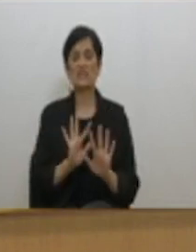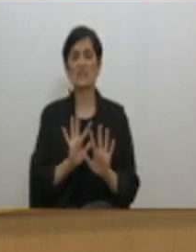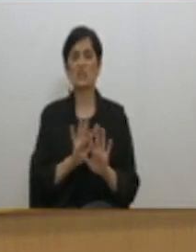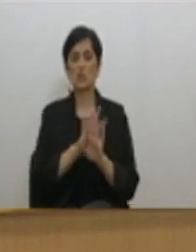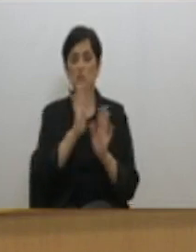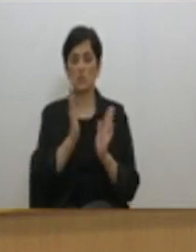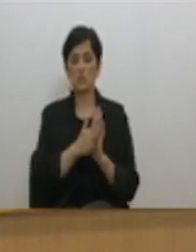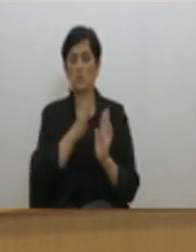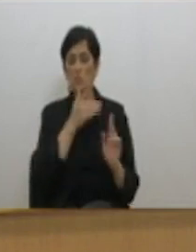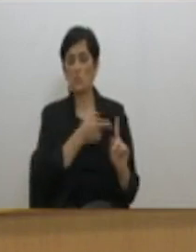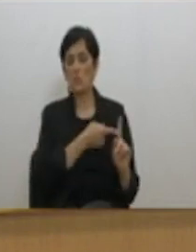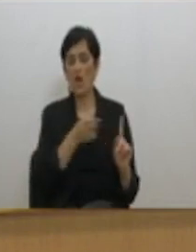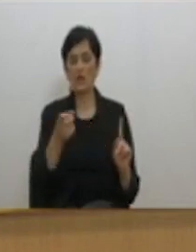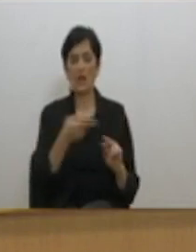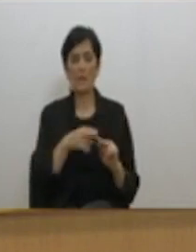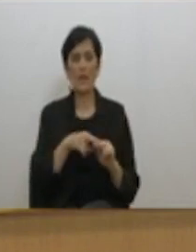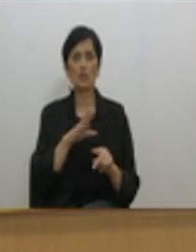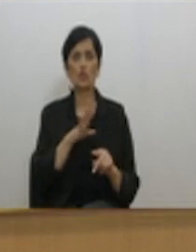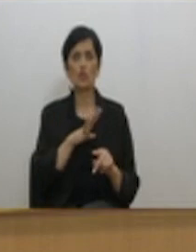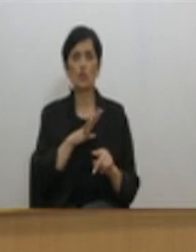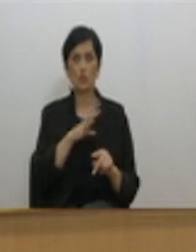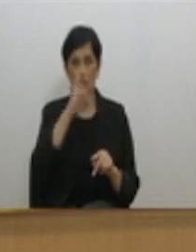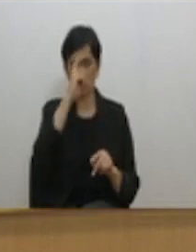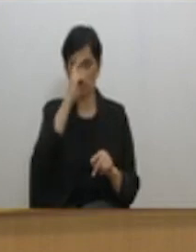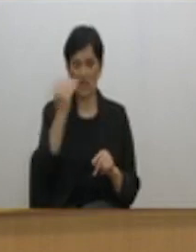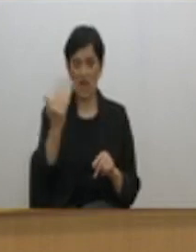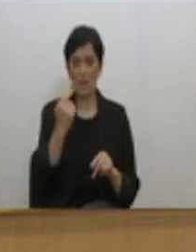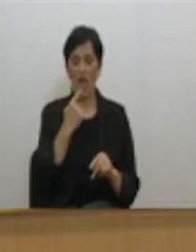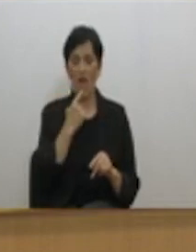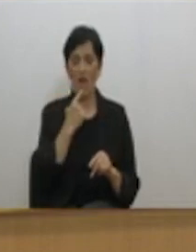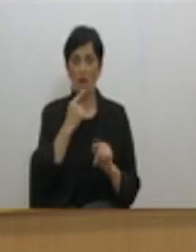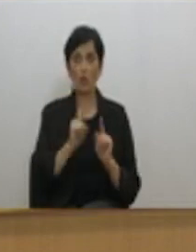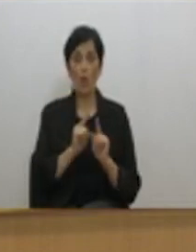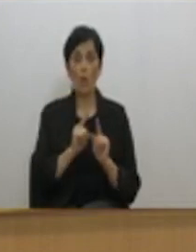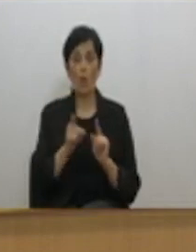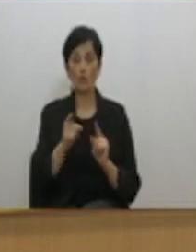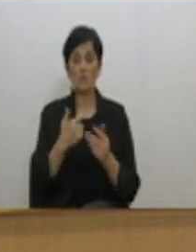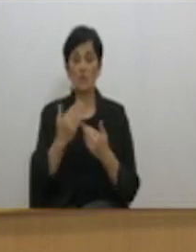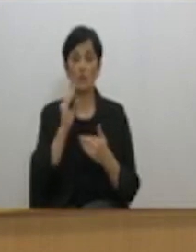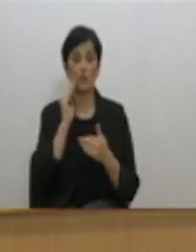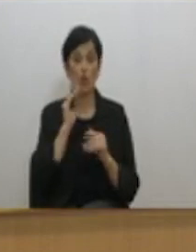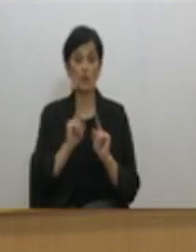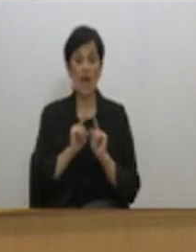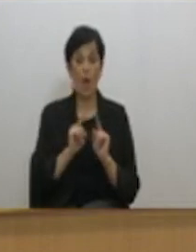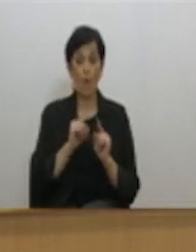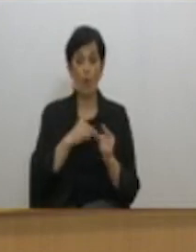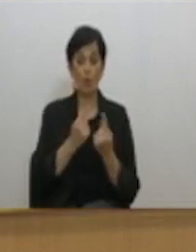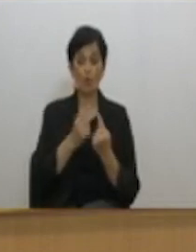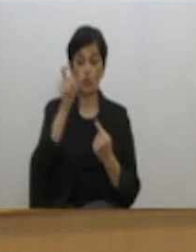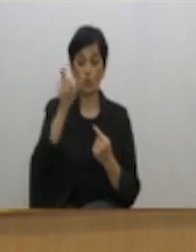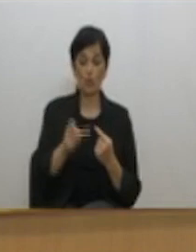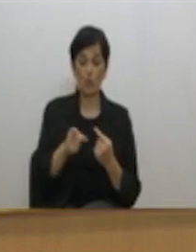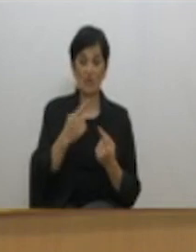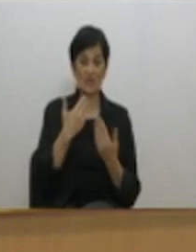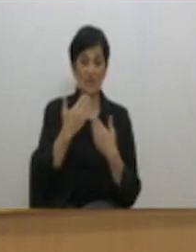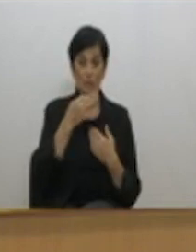ამ პერიოდის განმავლობაში ეს იყო, ასე ვთქვათ, სახელისუფლებო ენა მათ შორის ოპოზიციის მიმართ. ამიტომ, როდესაც ოპოზიციონერი კოლეგის საუბარი არ